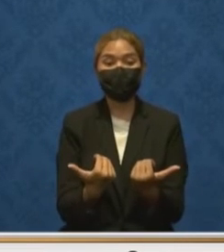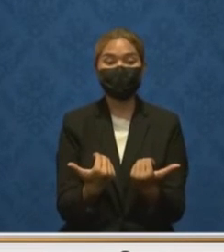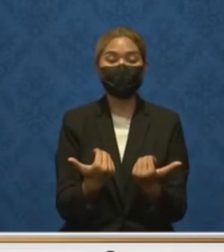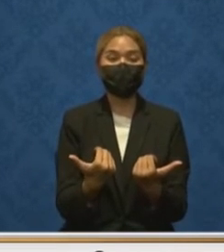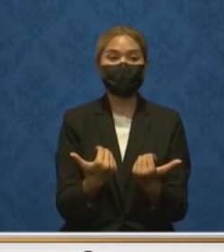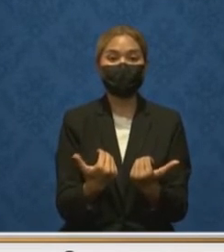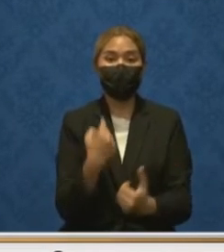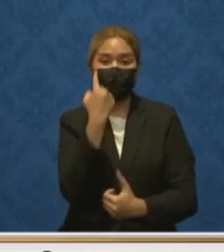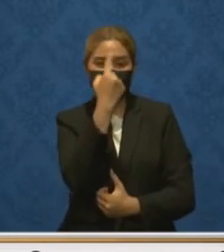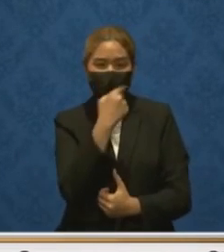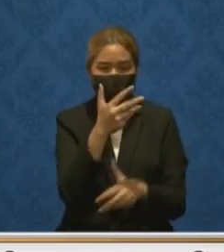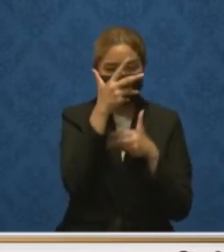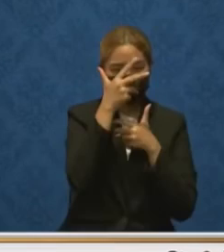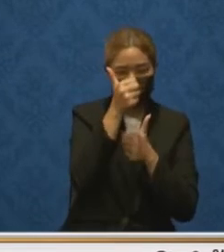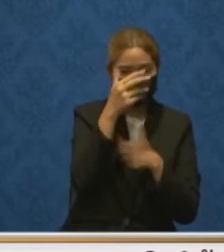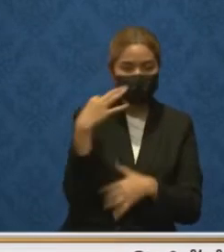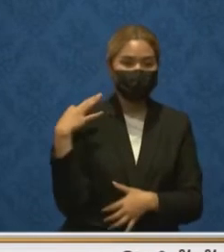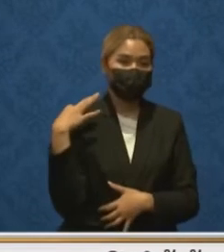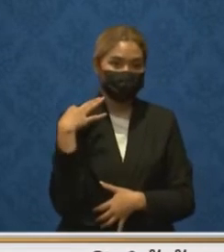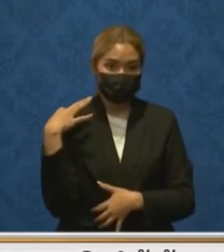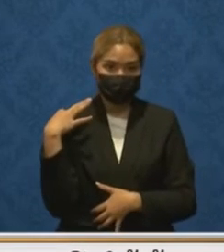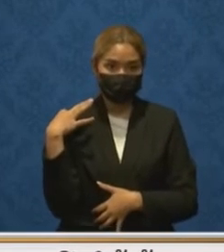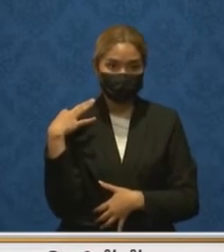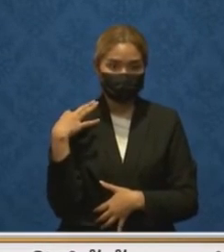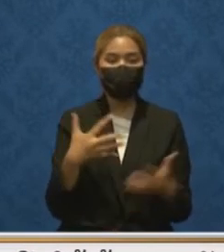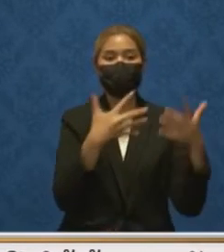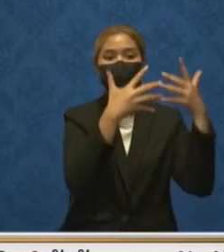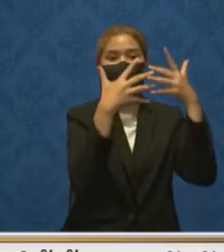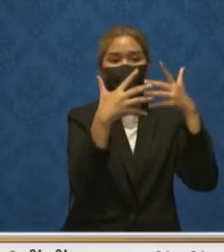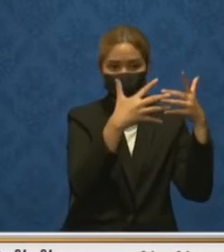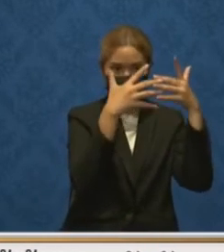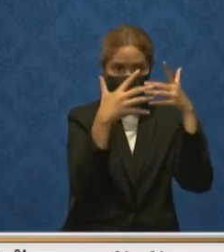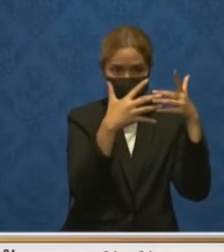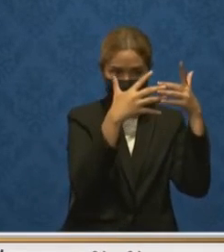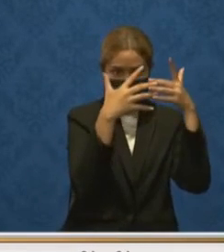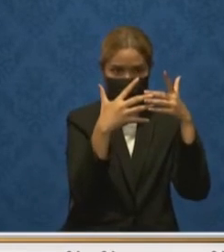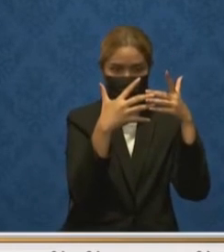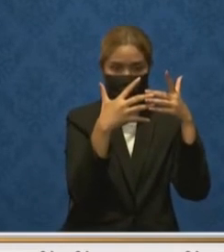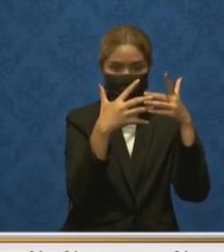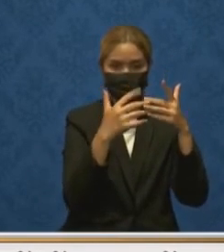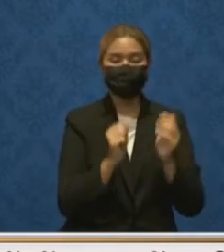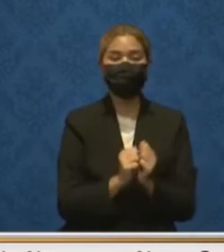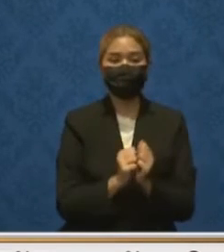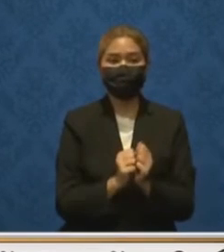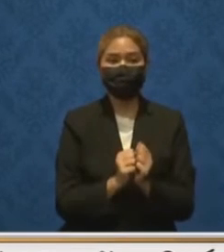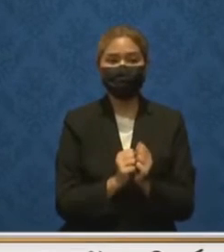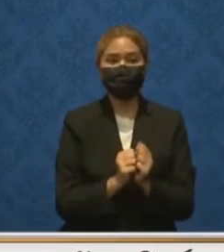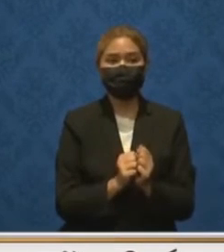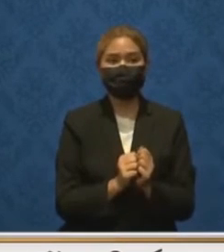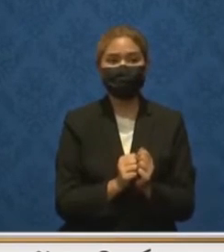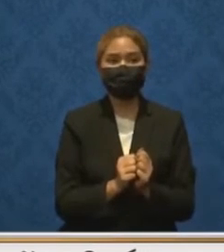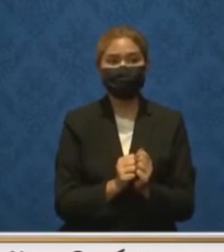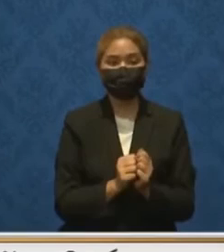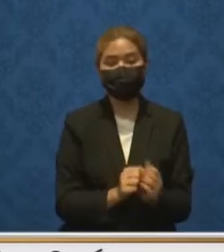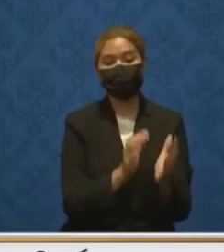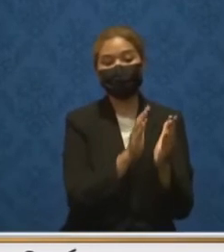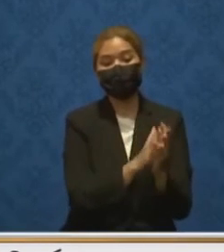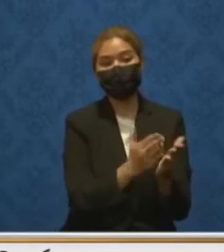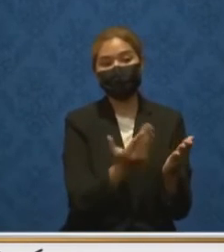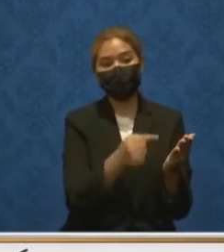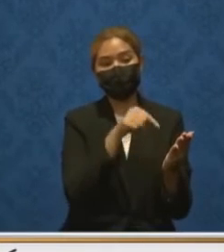คนที่จัดประกวดข้าวโลกคืออเมริกาโดยนิเตียสาร The Rice Trader